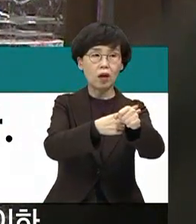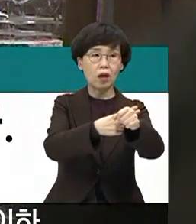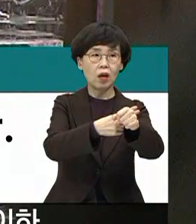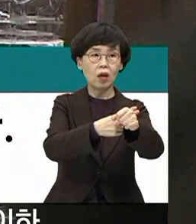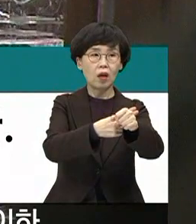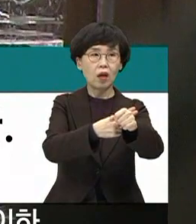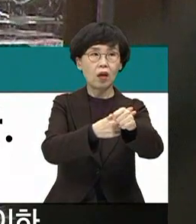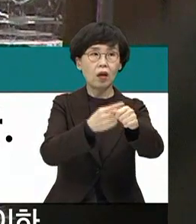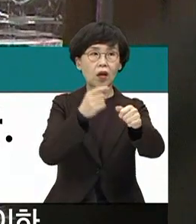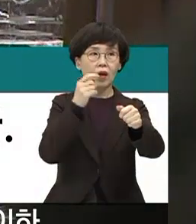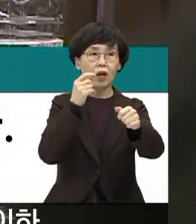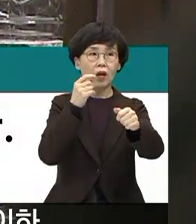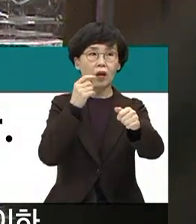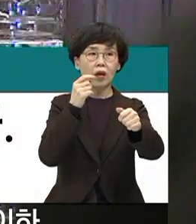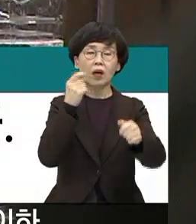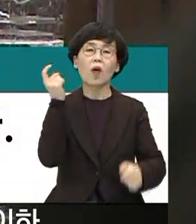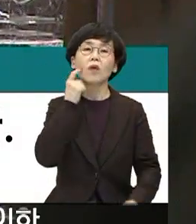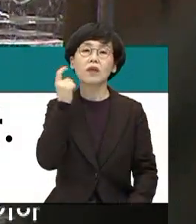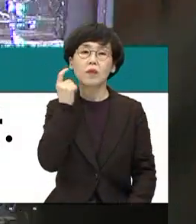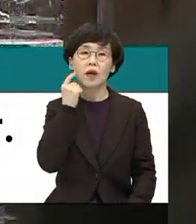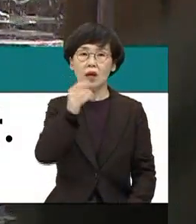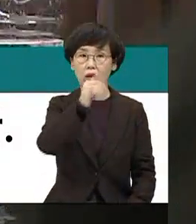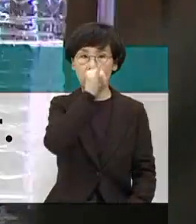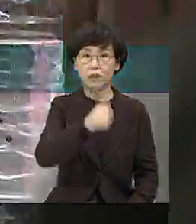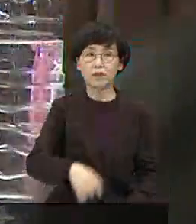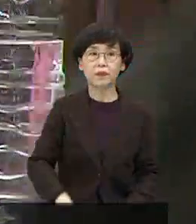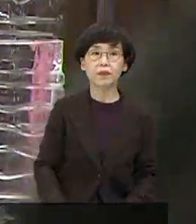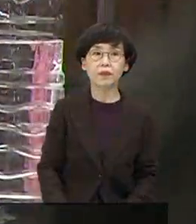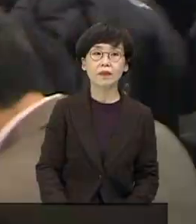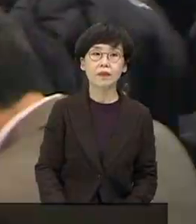시켜서 거짓말을 하고 있습니다.